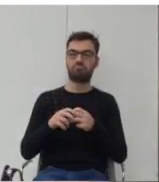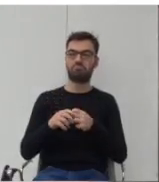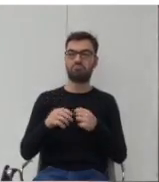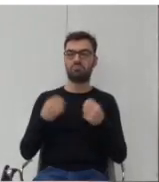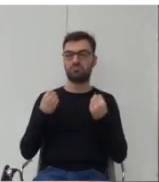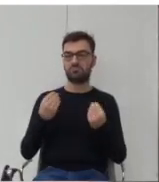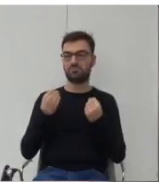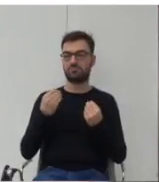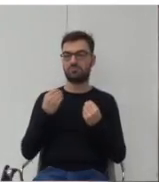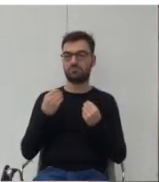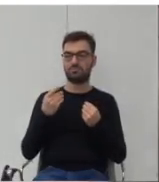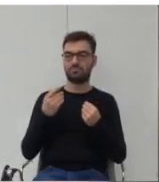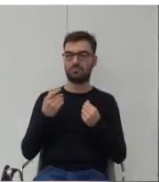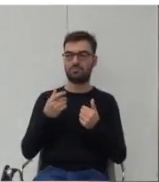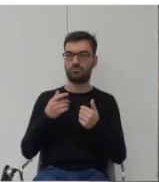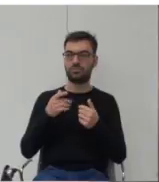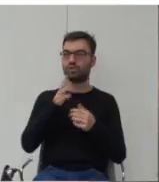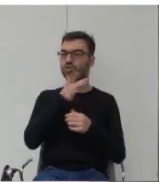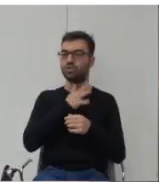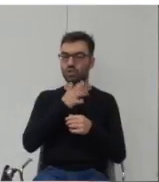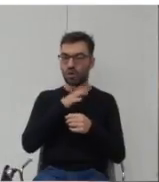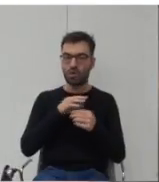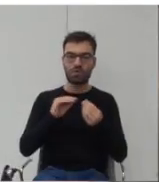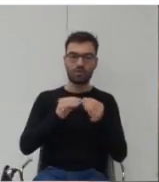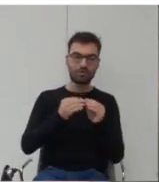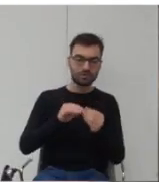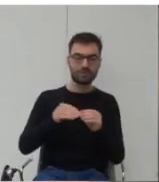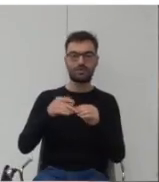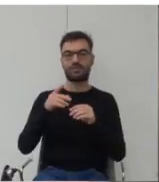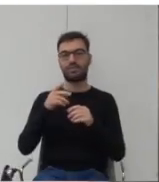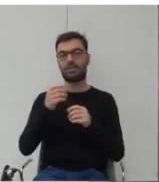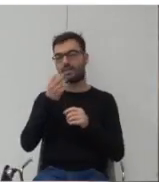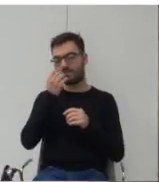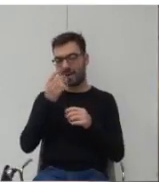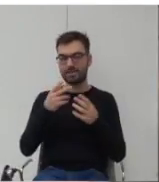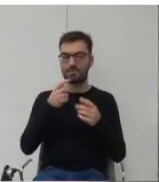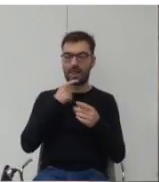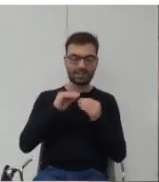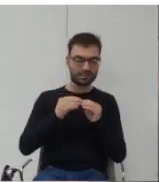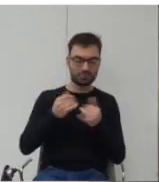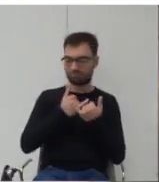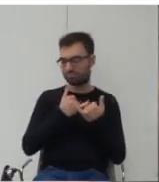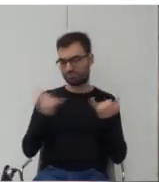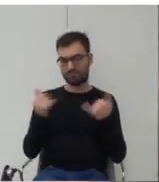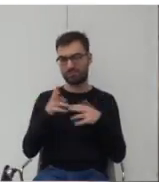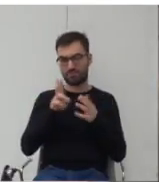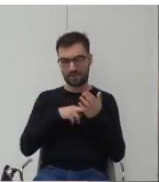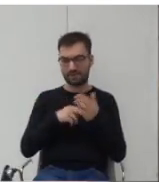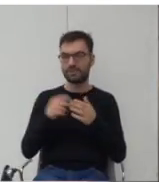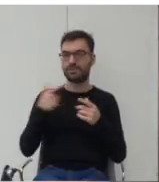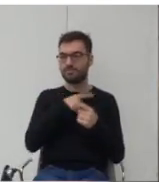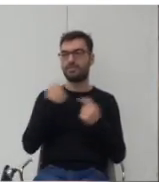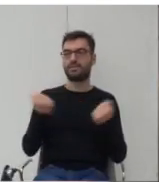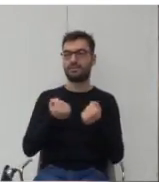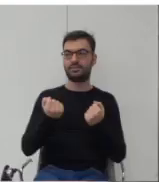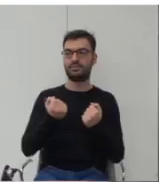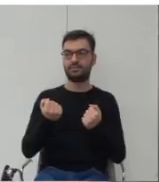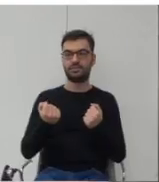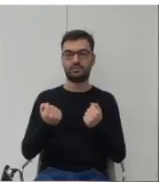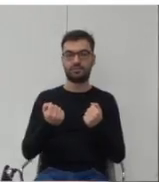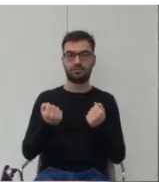tworzyć wspaniałe kompozycje ziołowe, roślinne, kwiatowe, plastyczne, które staramy